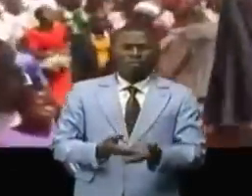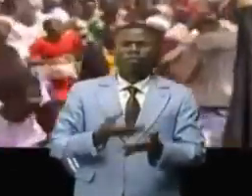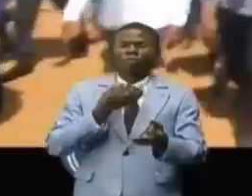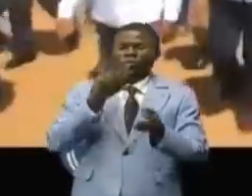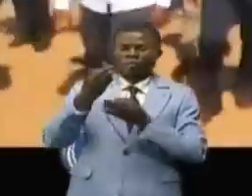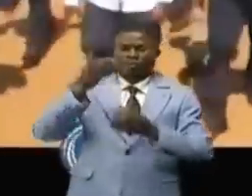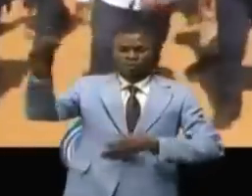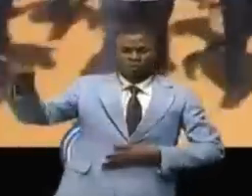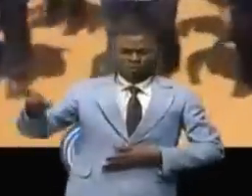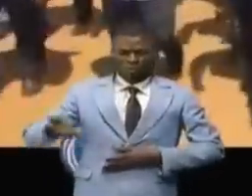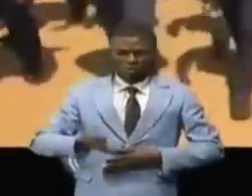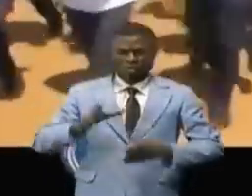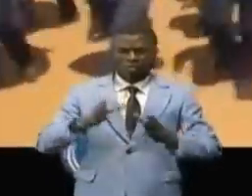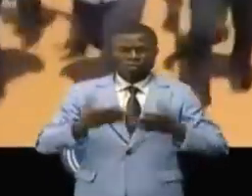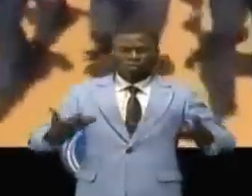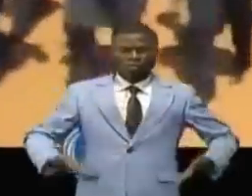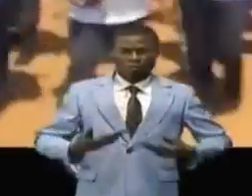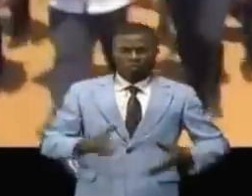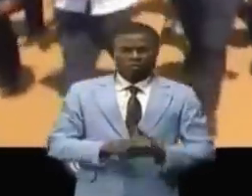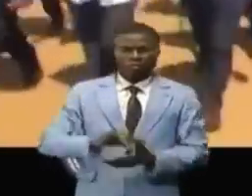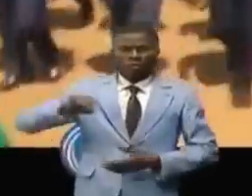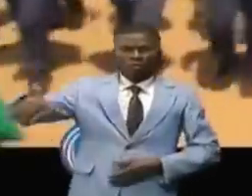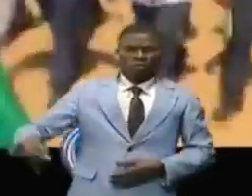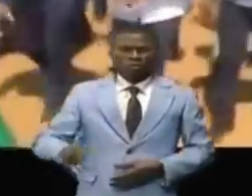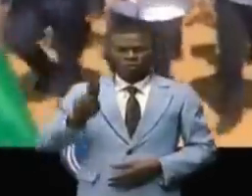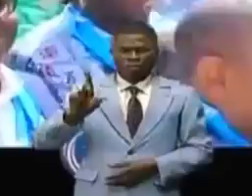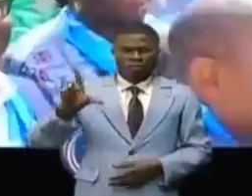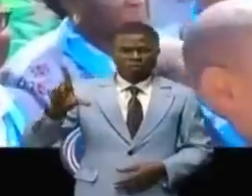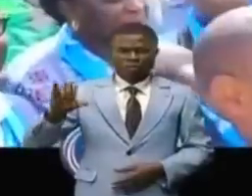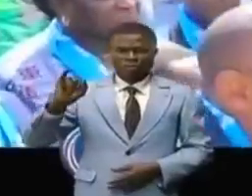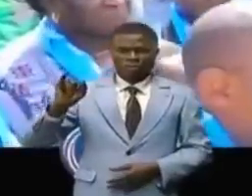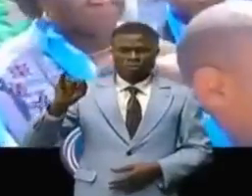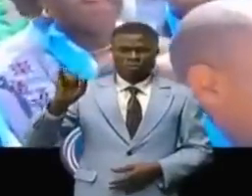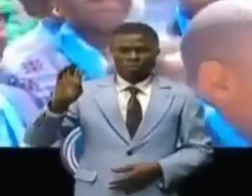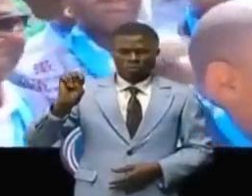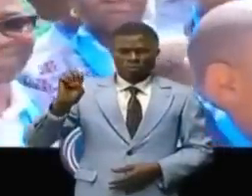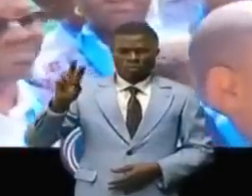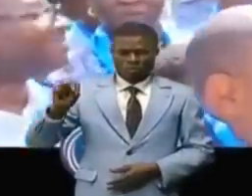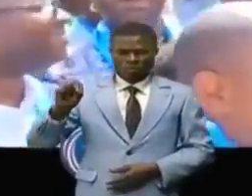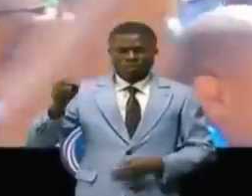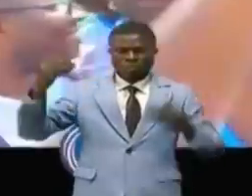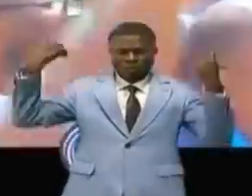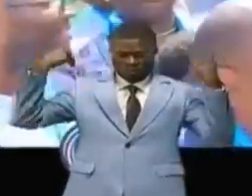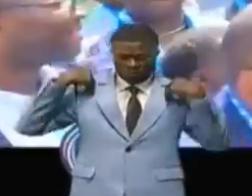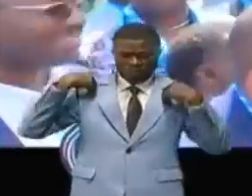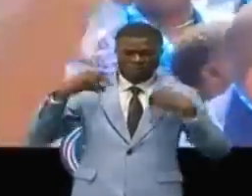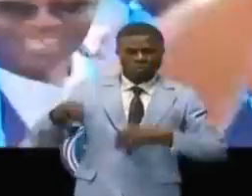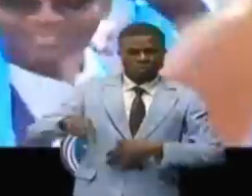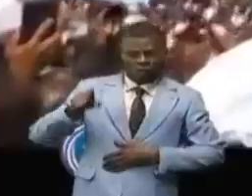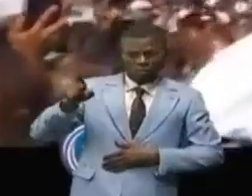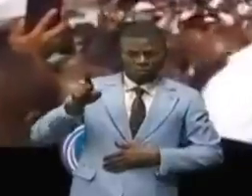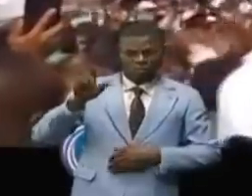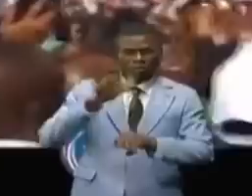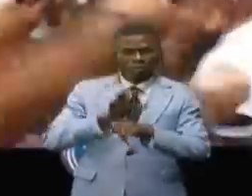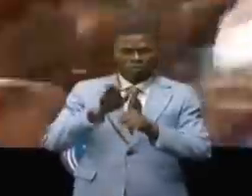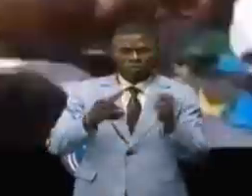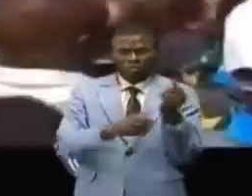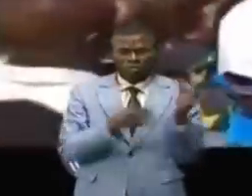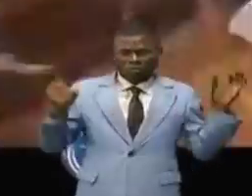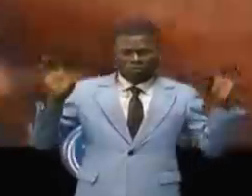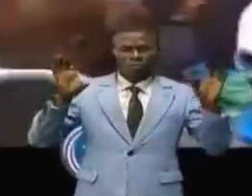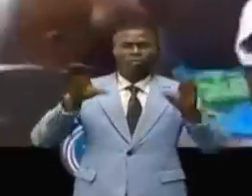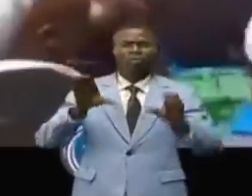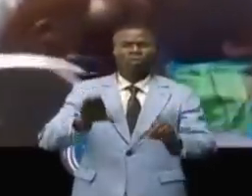pour accueillir avec Fast je n'ai pas le cocaounda un des leaders de c'est quoi une mobilisation au-delà de toute attente